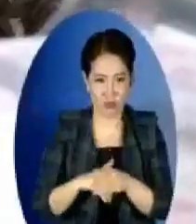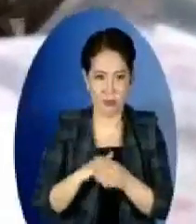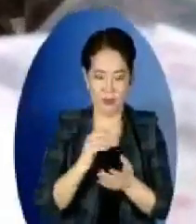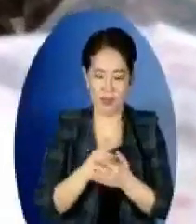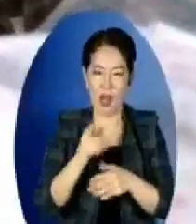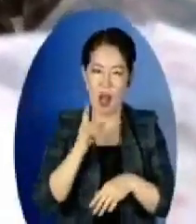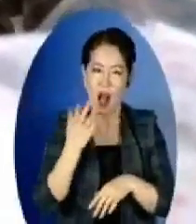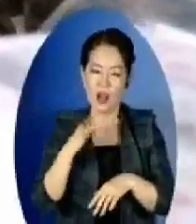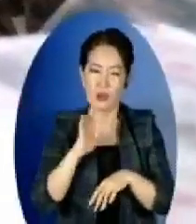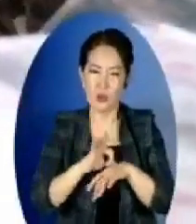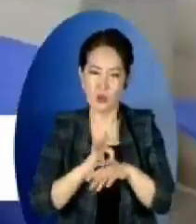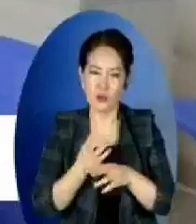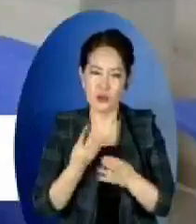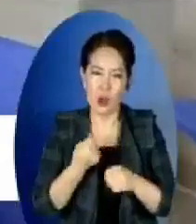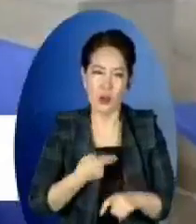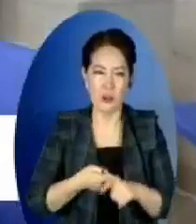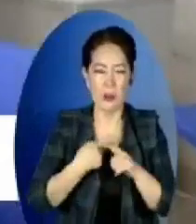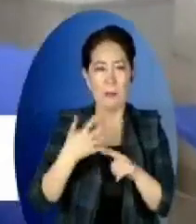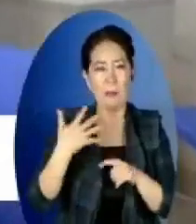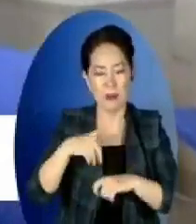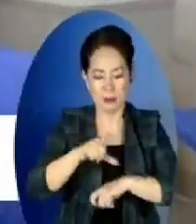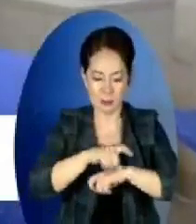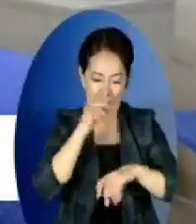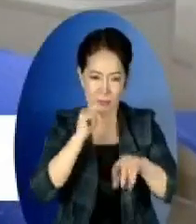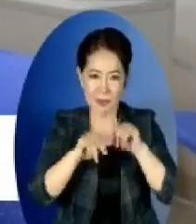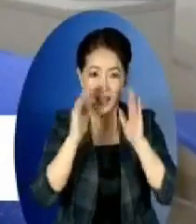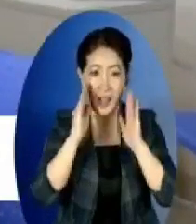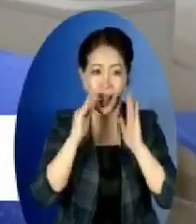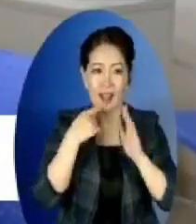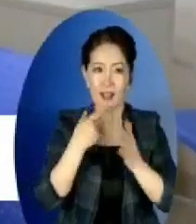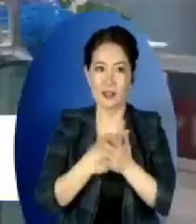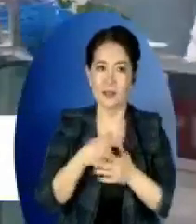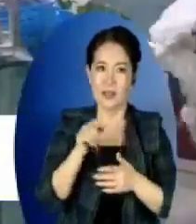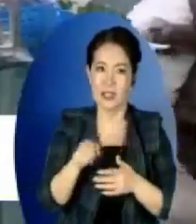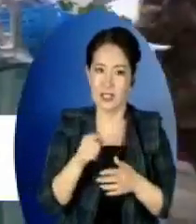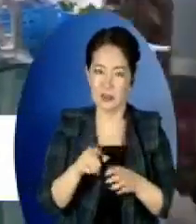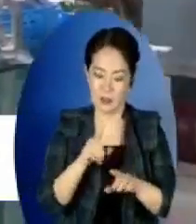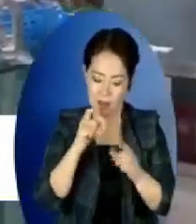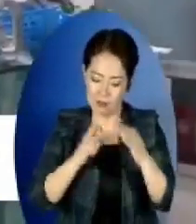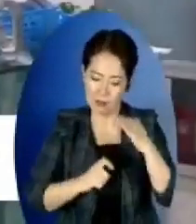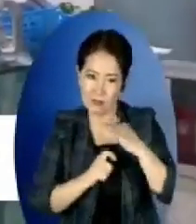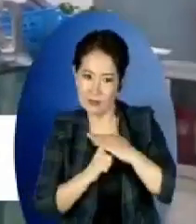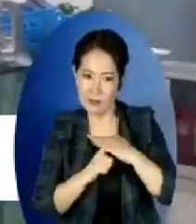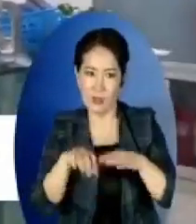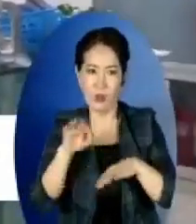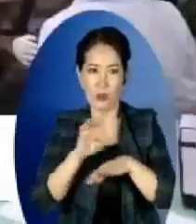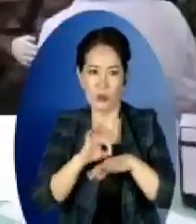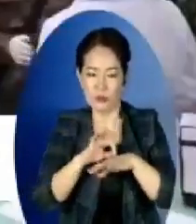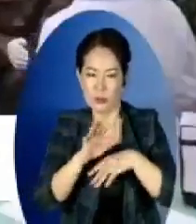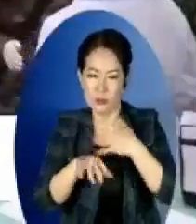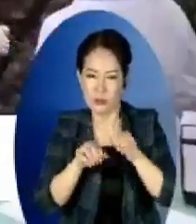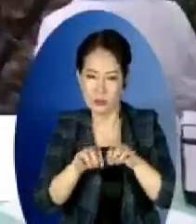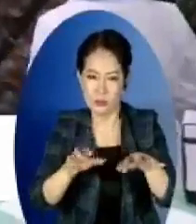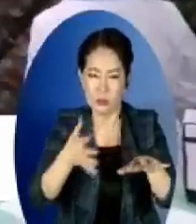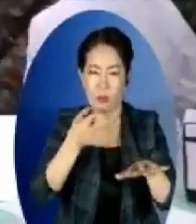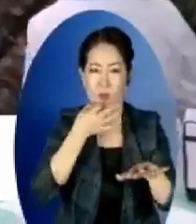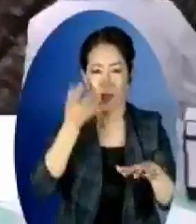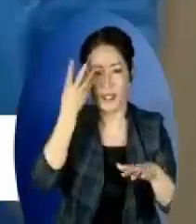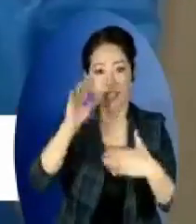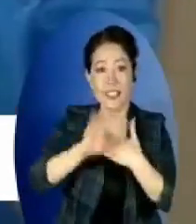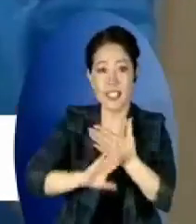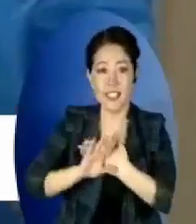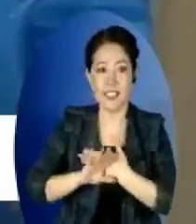дахиад өсөж магадгүй мэрэгжилтнүүд анхааруулж байгаа учраас ийм хязгаарлалт хийж өвчний дэгдэлтээс урьдчилан сэргийлж байгаа юм